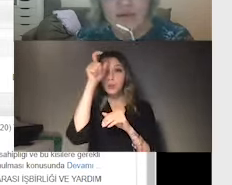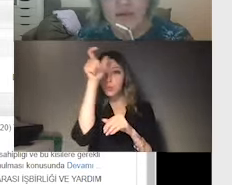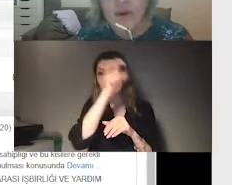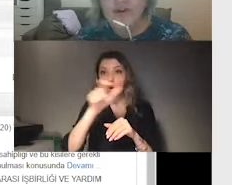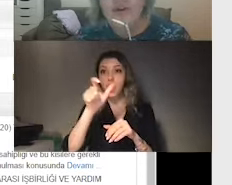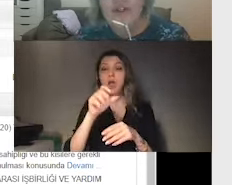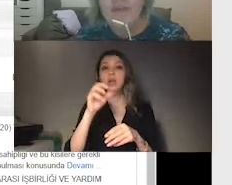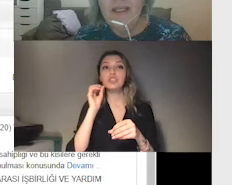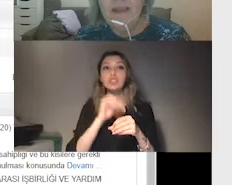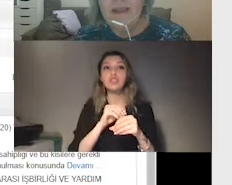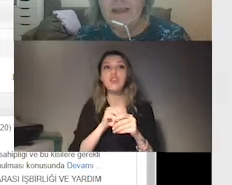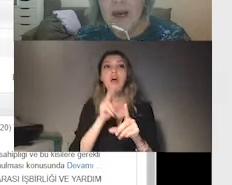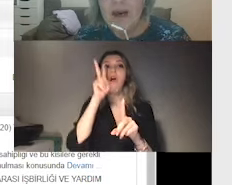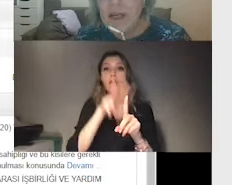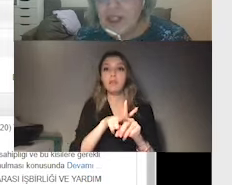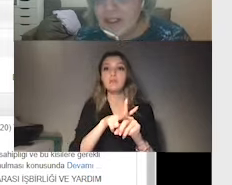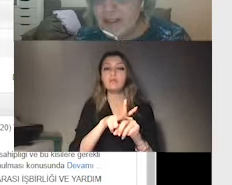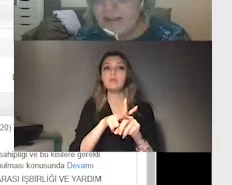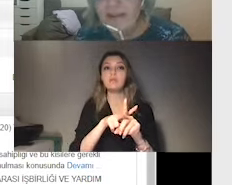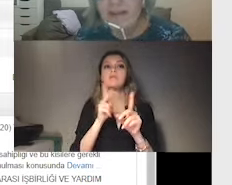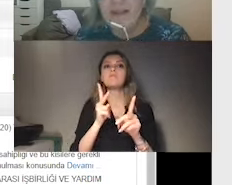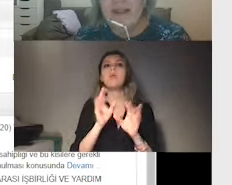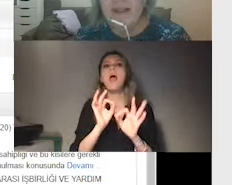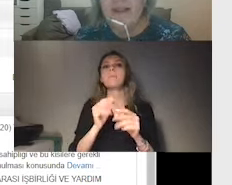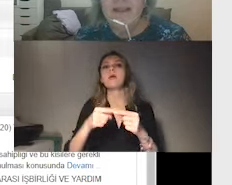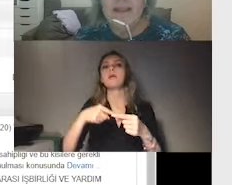dahil olduğu sürdürülebilir kalkınma amaçları,